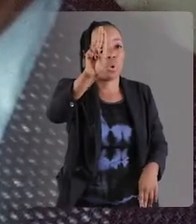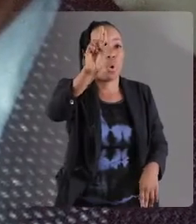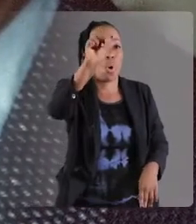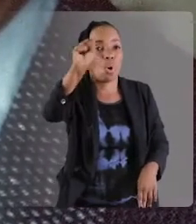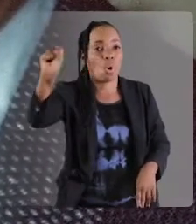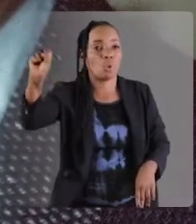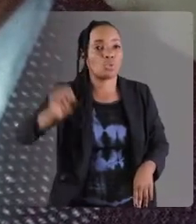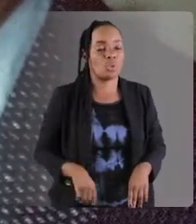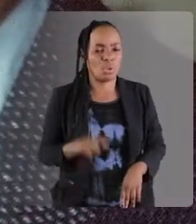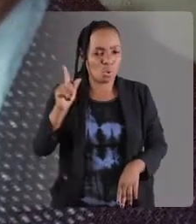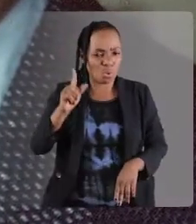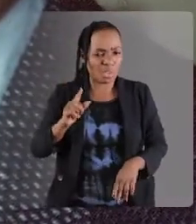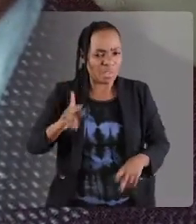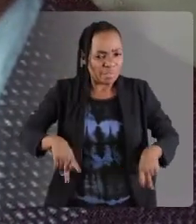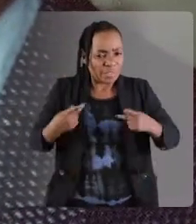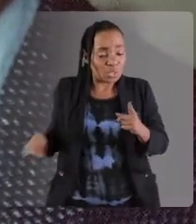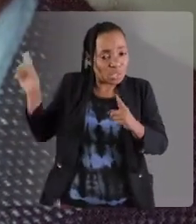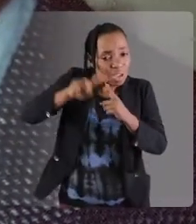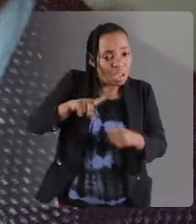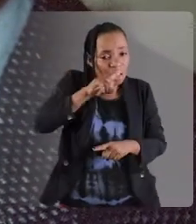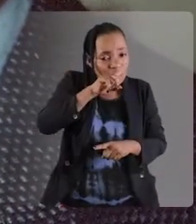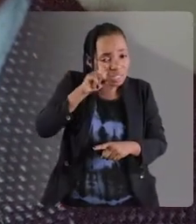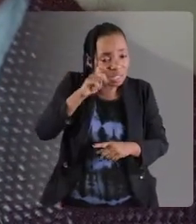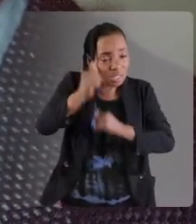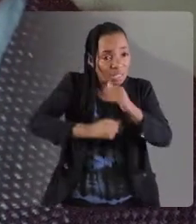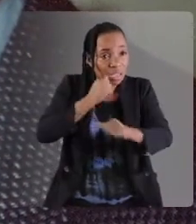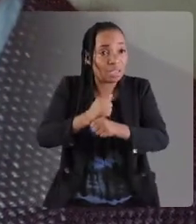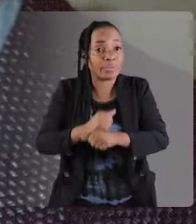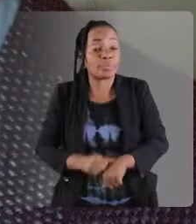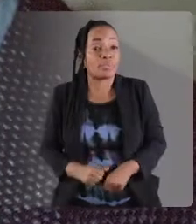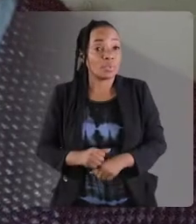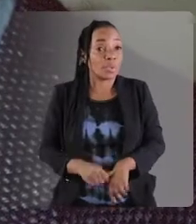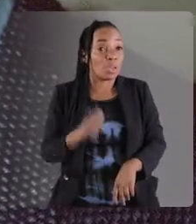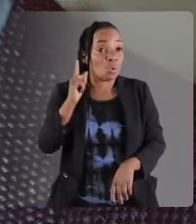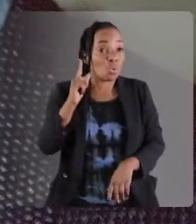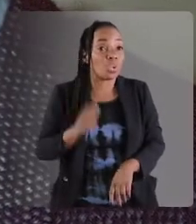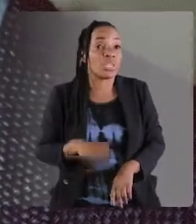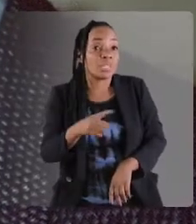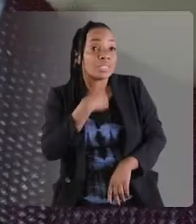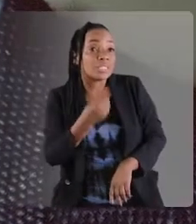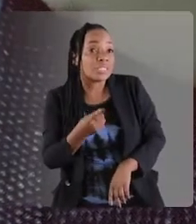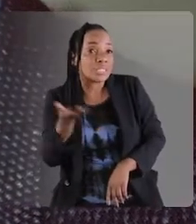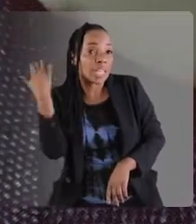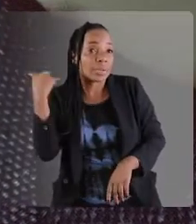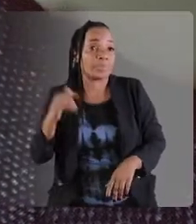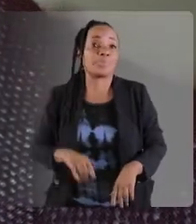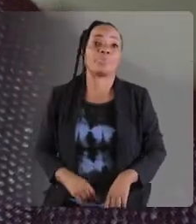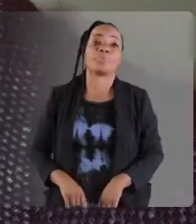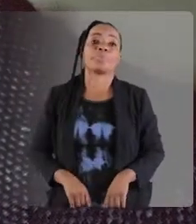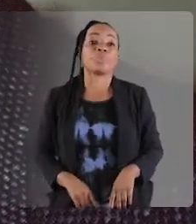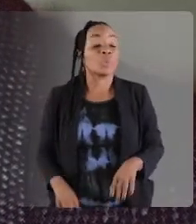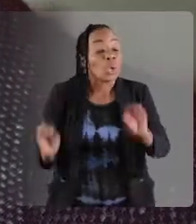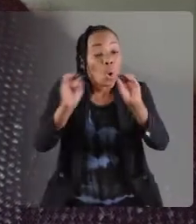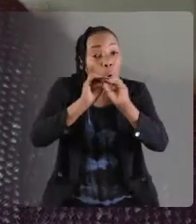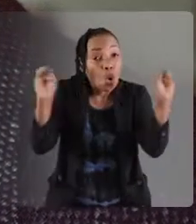a vécu centenaire parce qu'il a vécu en 1908 et 2009. Il faisait remarquer ceci, et